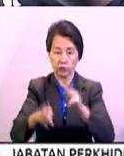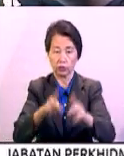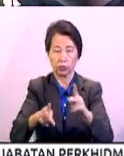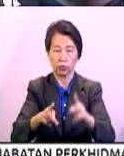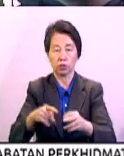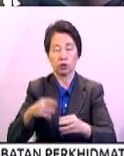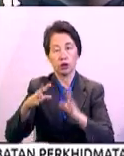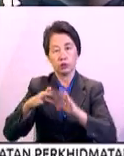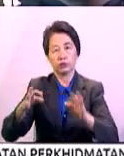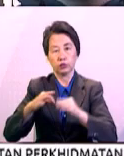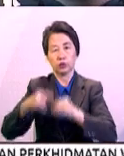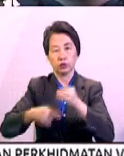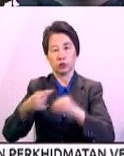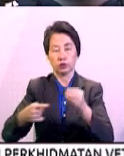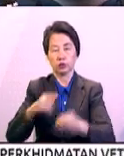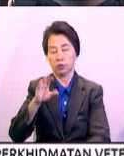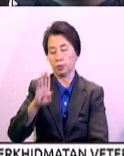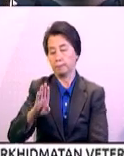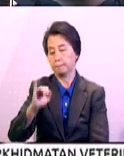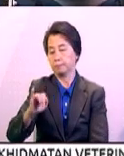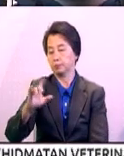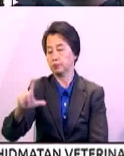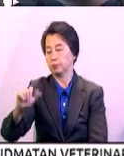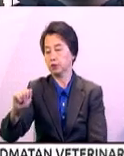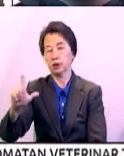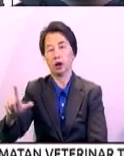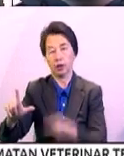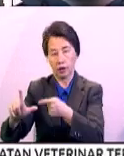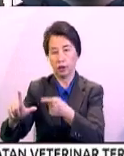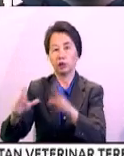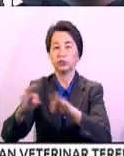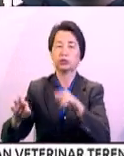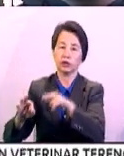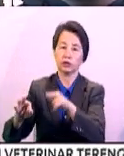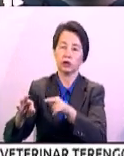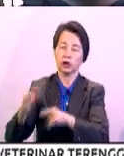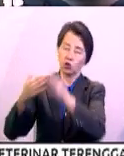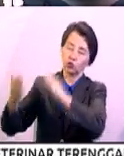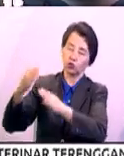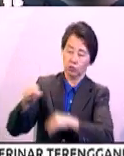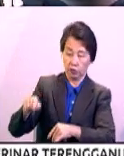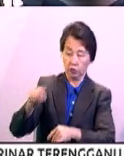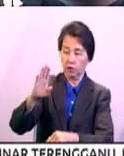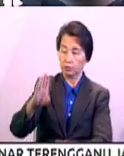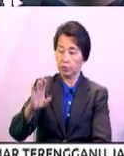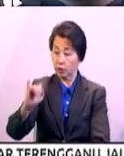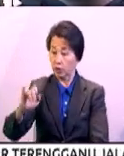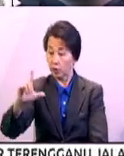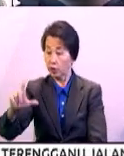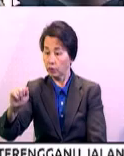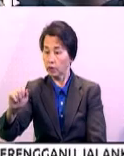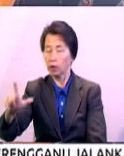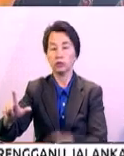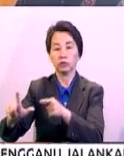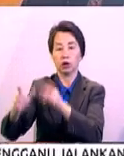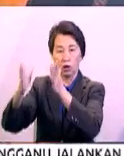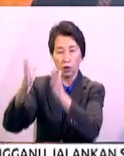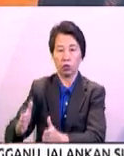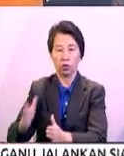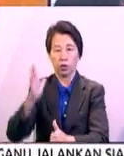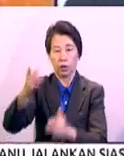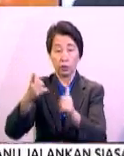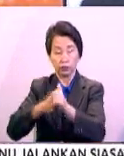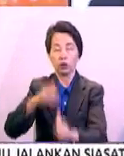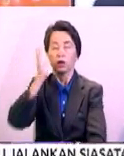cerita pasal kisah Sayyidina Bilal lah sebenarnya. Bilal bin Rabah ni sebab apa? Dia antara orang yang akan mengalunkan azan,